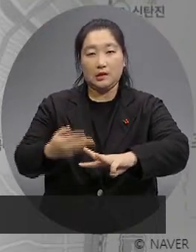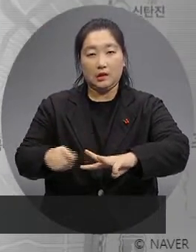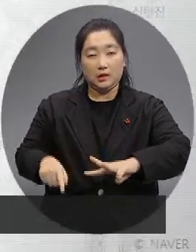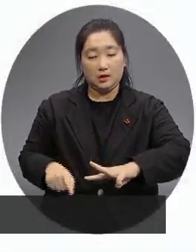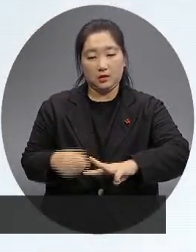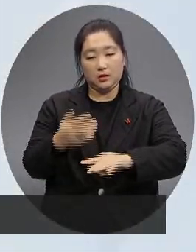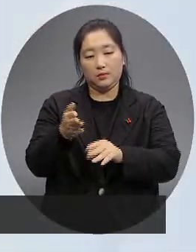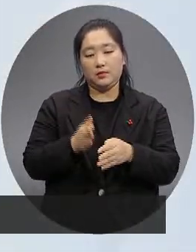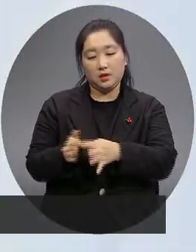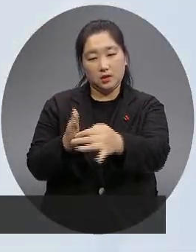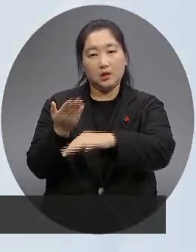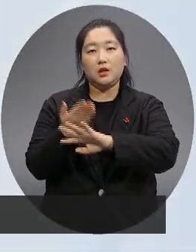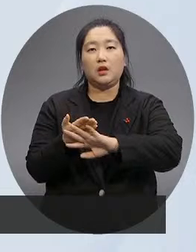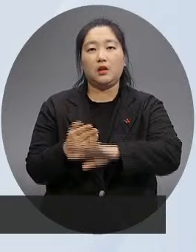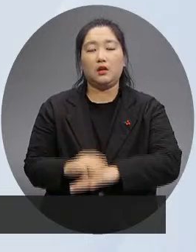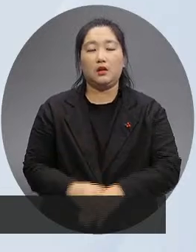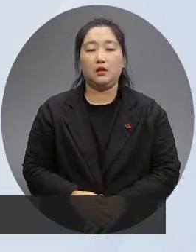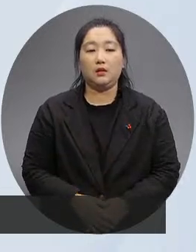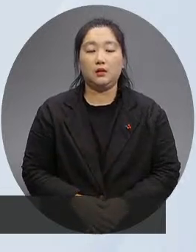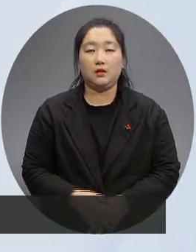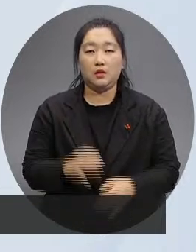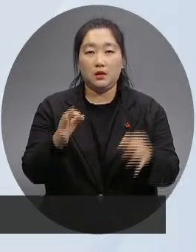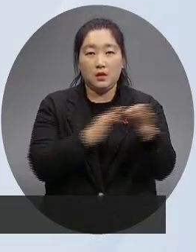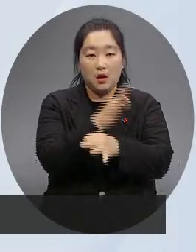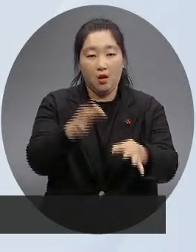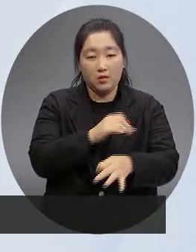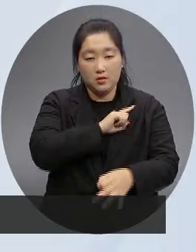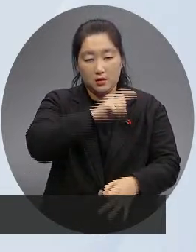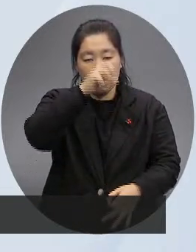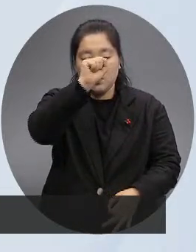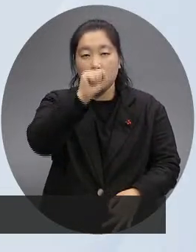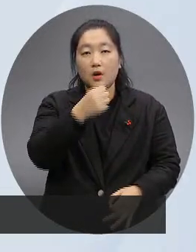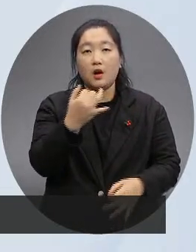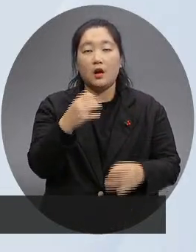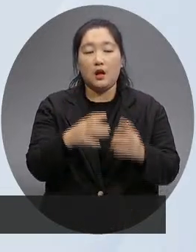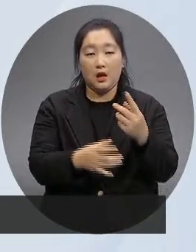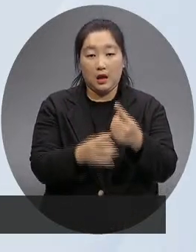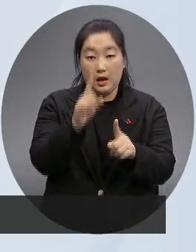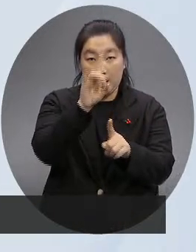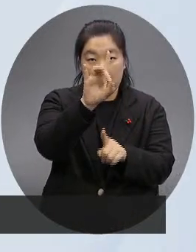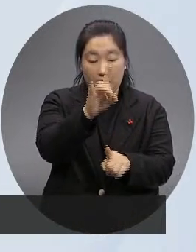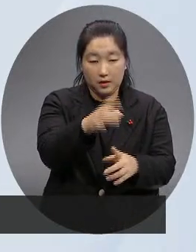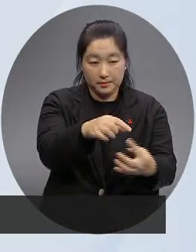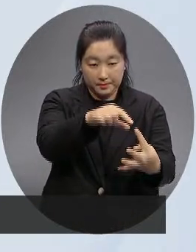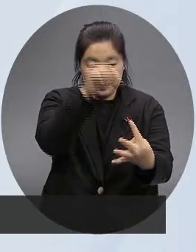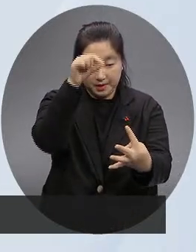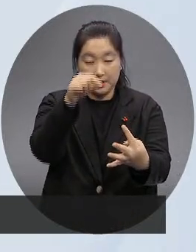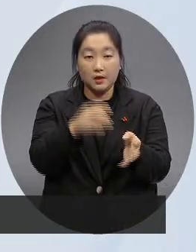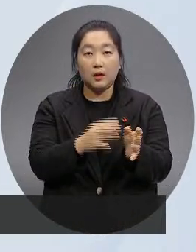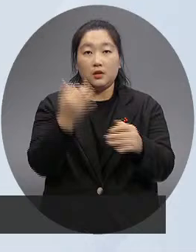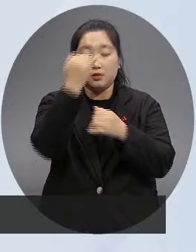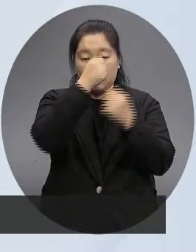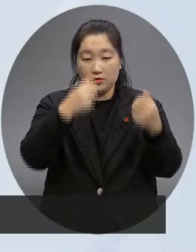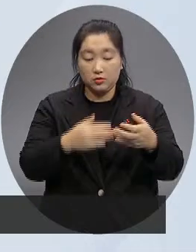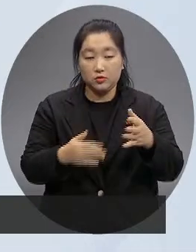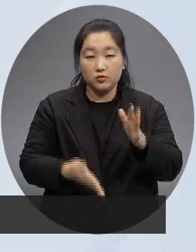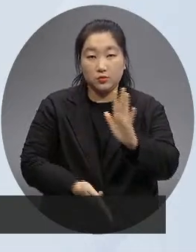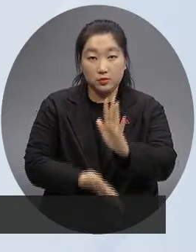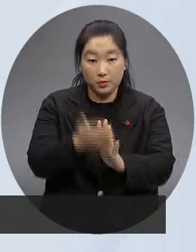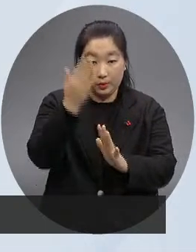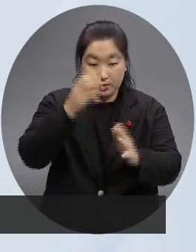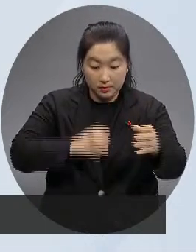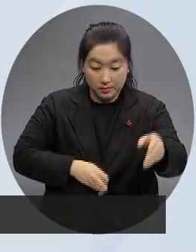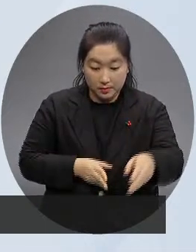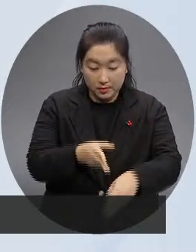있습니다. 이 가운데 경제성이 가장 높은 노선 하나를 정한 뒤 청주 도심 통과안과 대조해